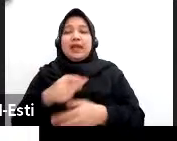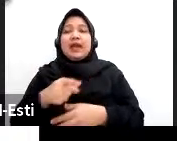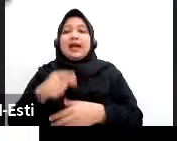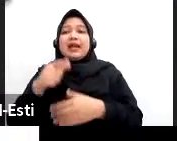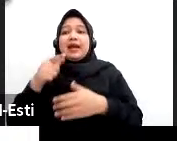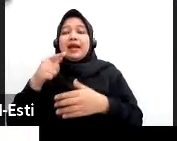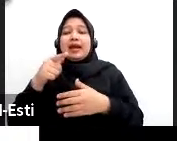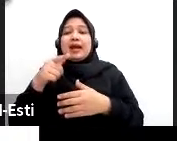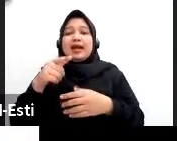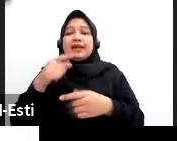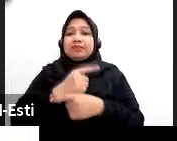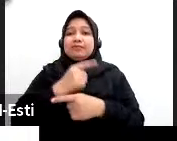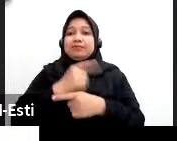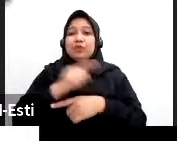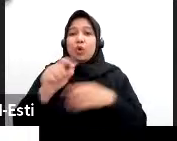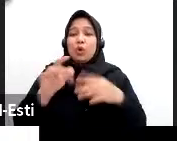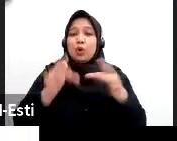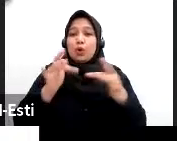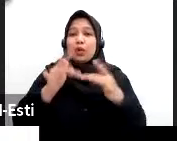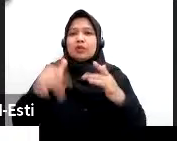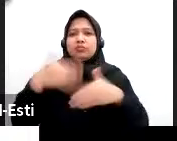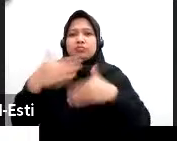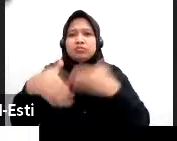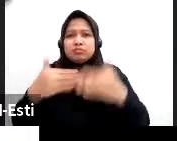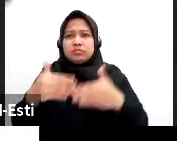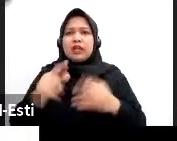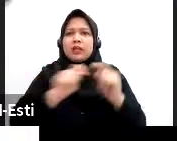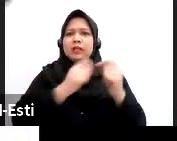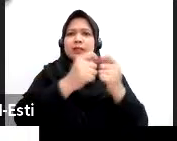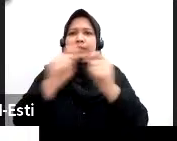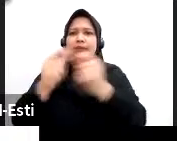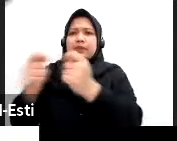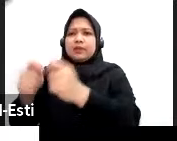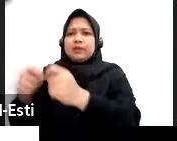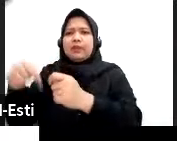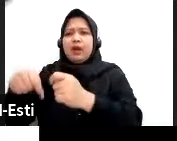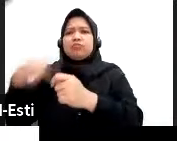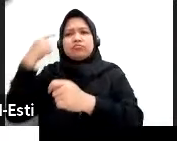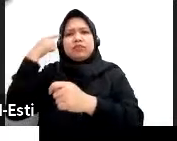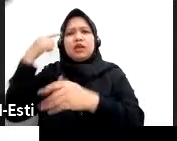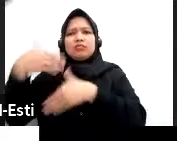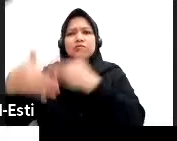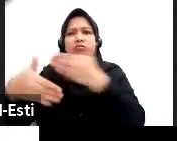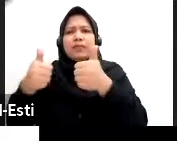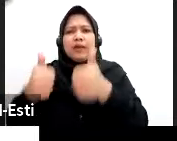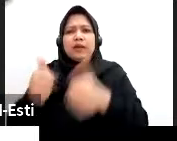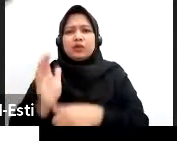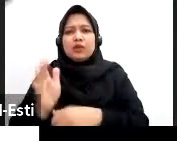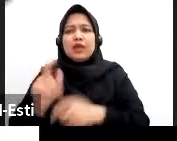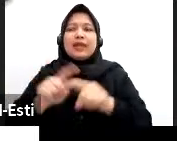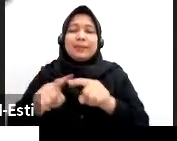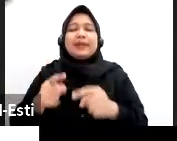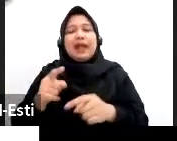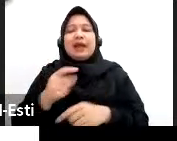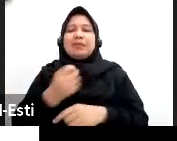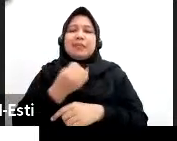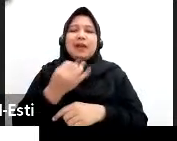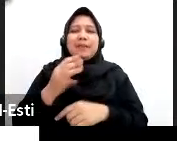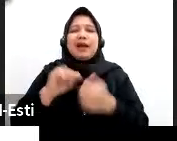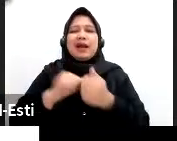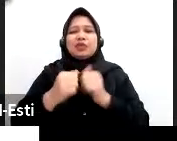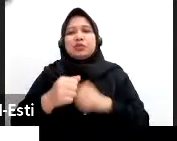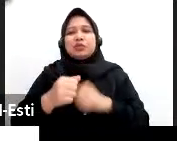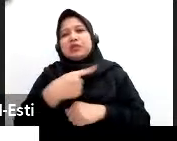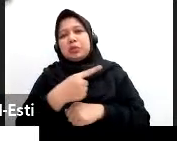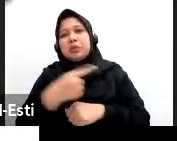ya dengan timnya masing-masing dan saya kira ini sudah berjalan dengan baik ya walaupun saya kira pasti ada kasus 12 yang kemudian